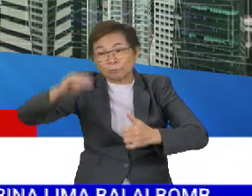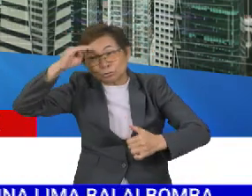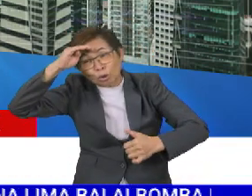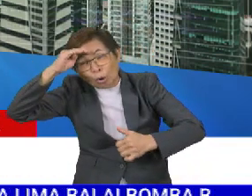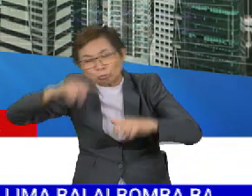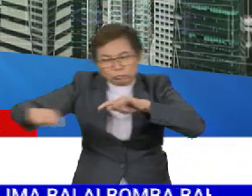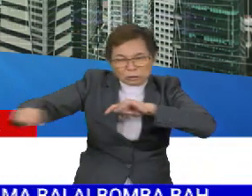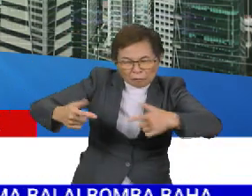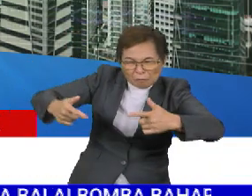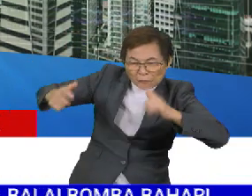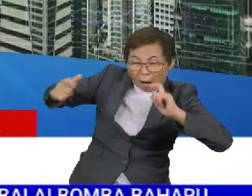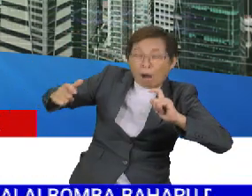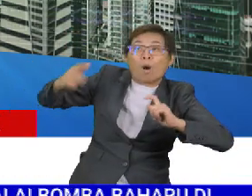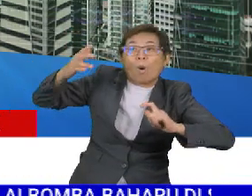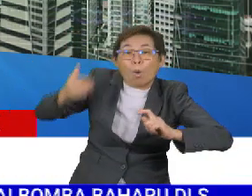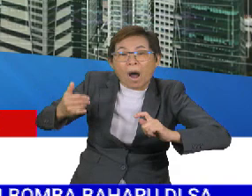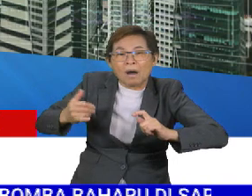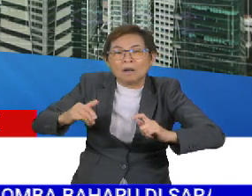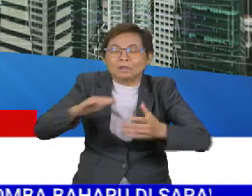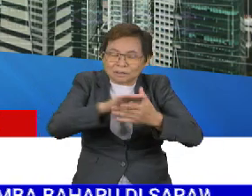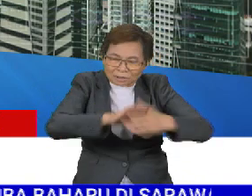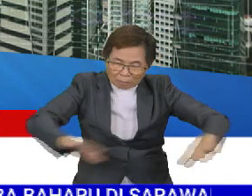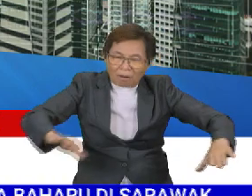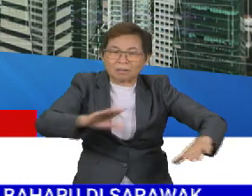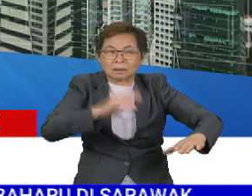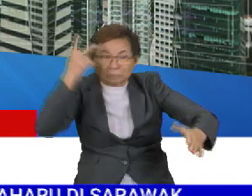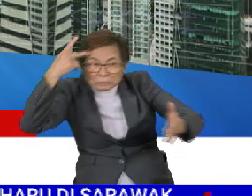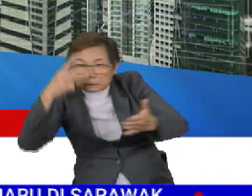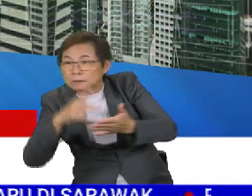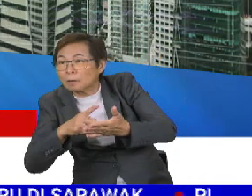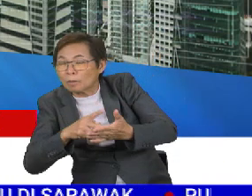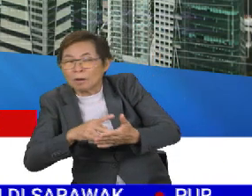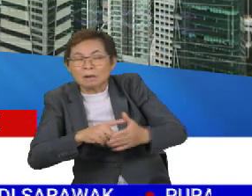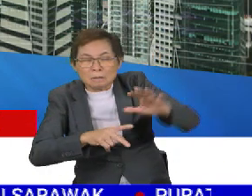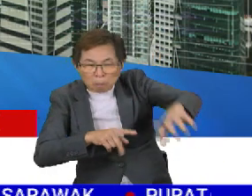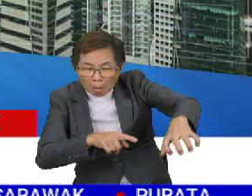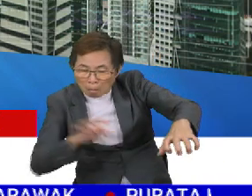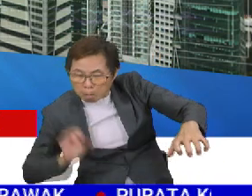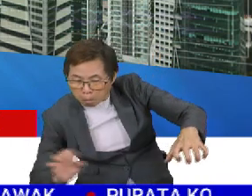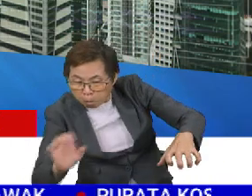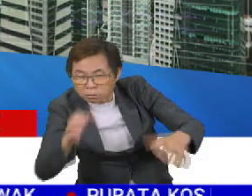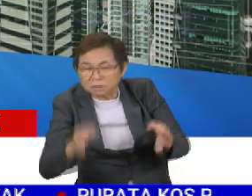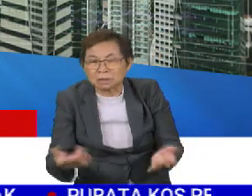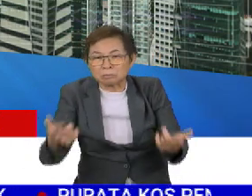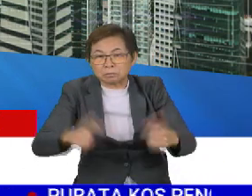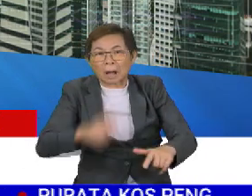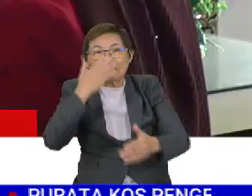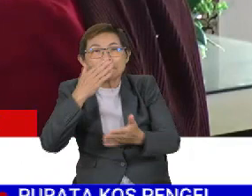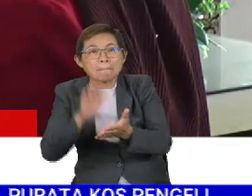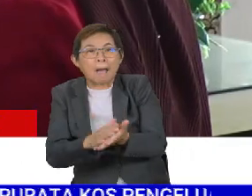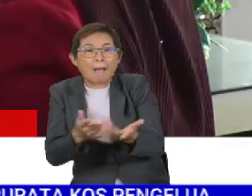Johor bertindak lebih pantas dan usaha mencari dan menyelamat serta mengesan lokasi kecemasan jika berlaku kejadian tidak